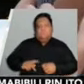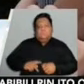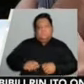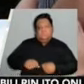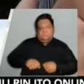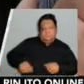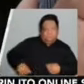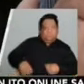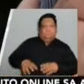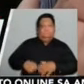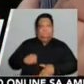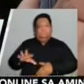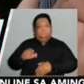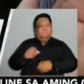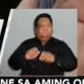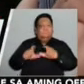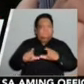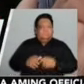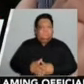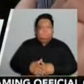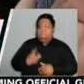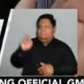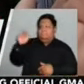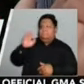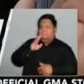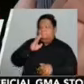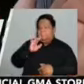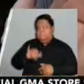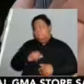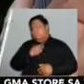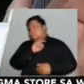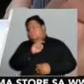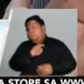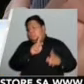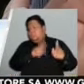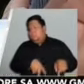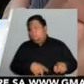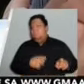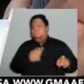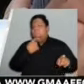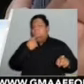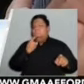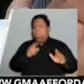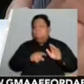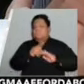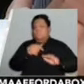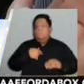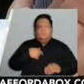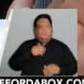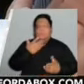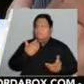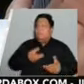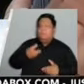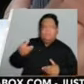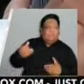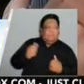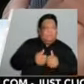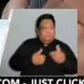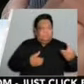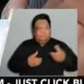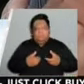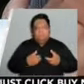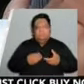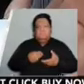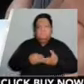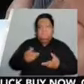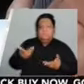tinakasan po si Sir po mo, ako nga po nagpo-proseso para dun sa pagbibigyan po ng kidney ko. Kinuha ka